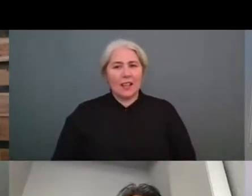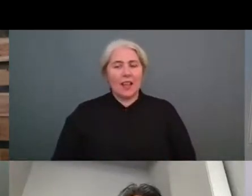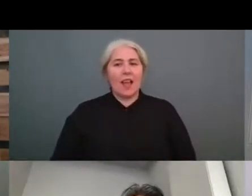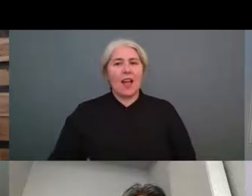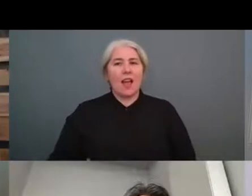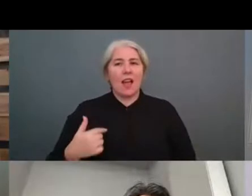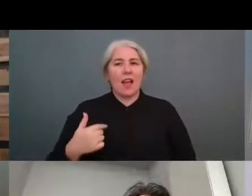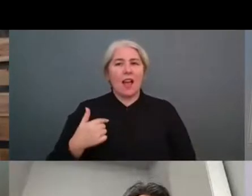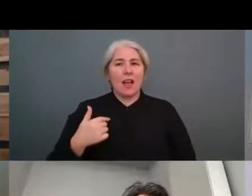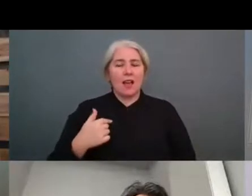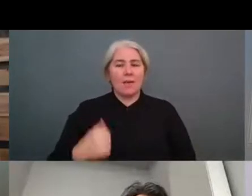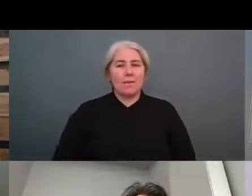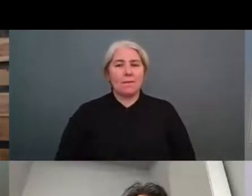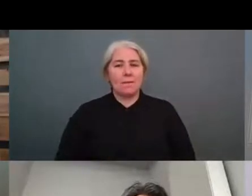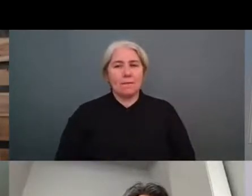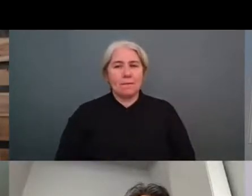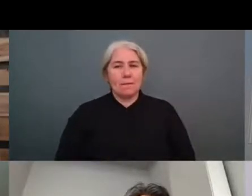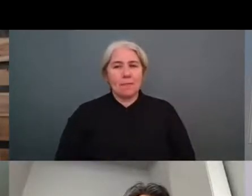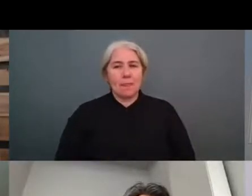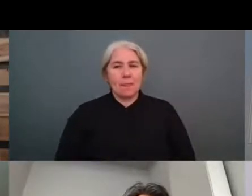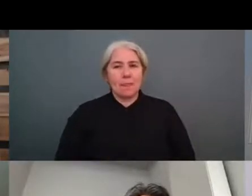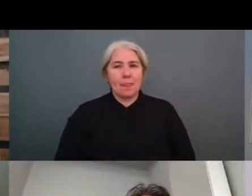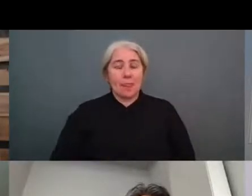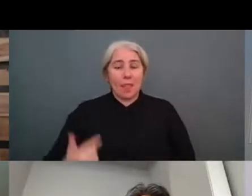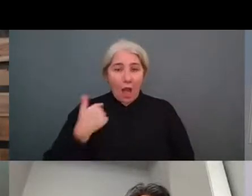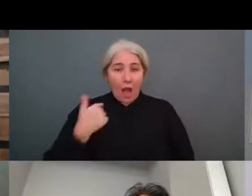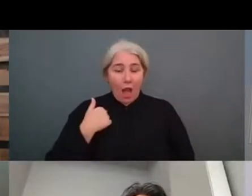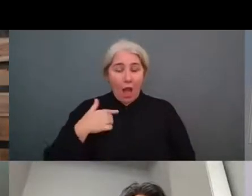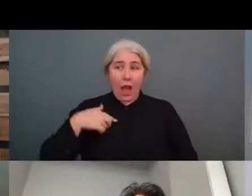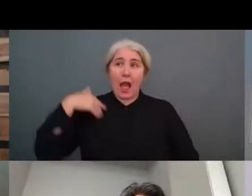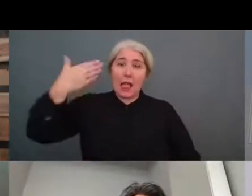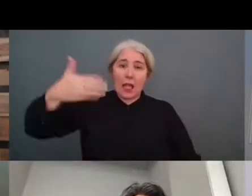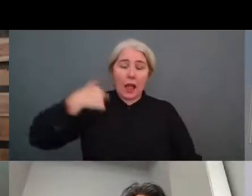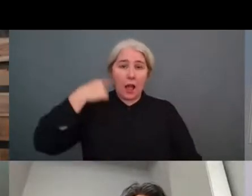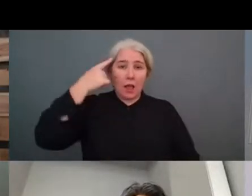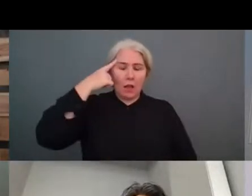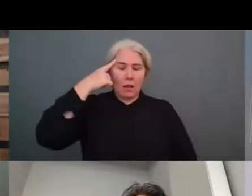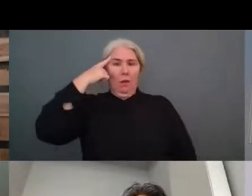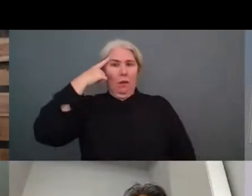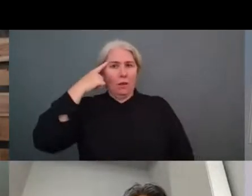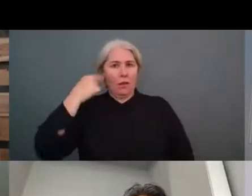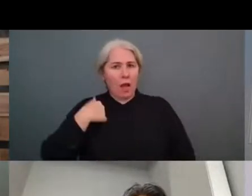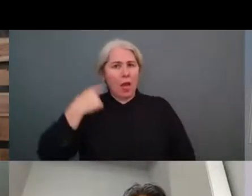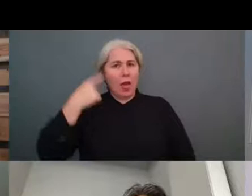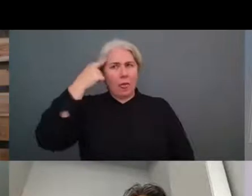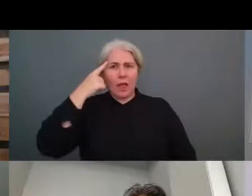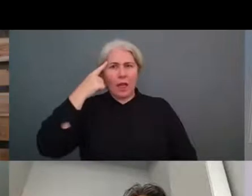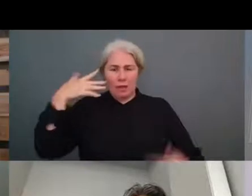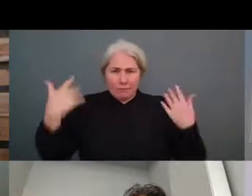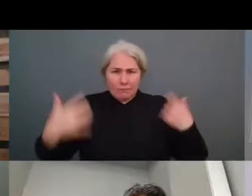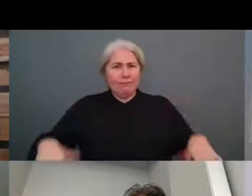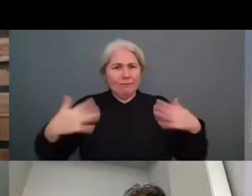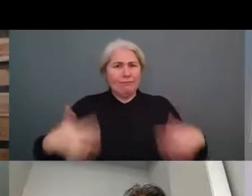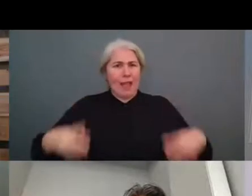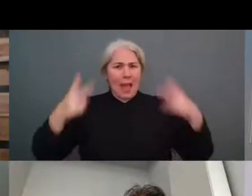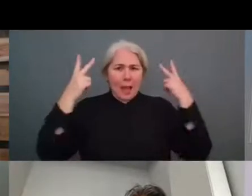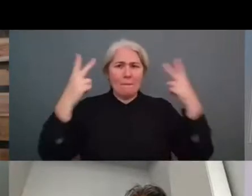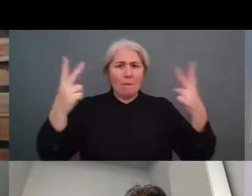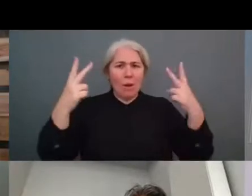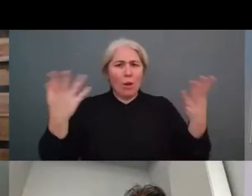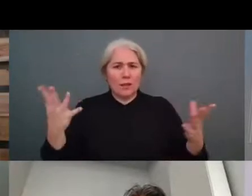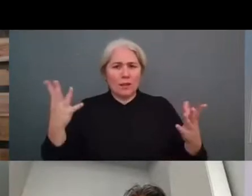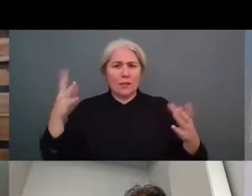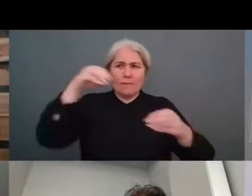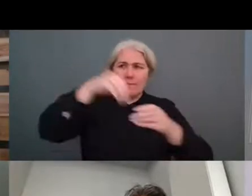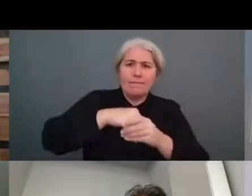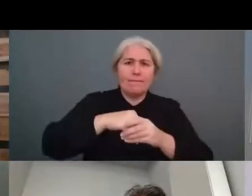en paralympisme peut-être qu'un jour ça existera pourquoi pas mais moi je me suis dit bah pourquoi pas me lancer mon propre défi qui a un rapport avec l'eau mais aussi avec l